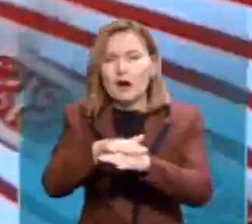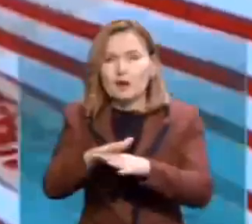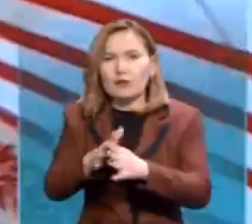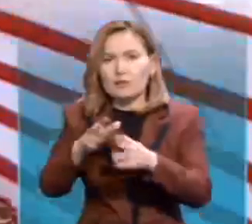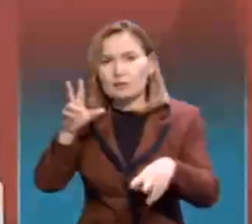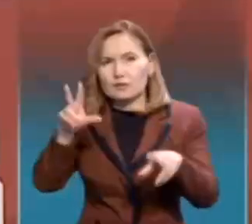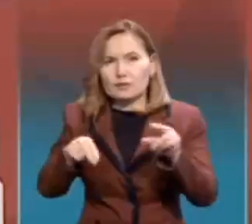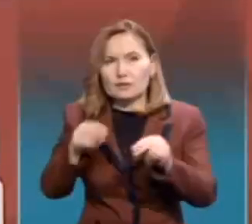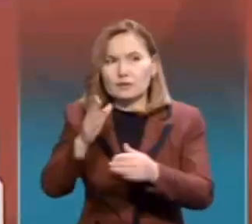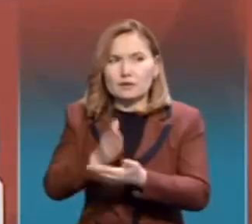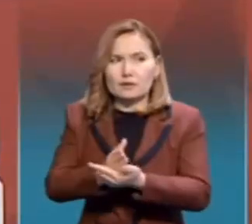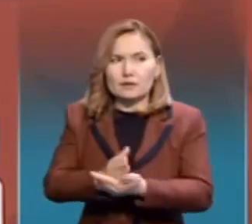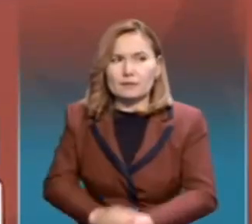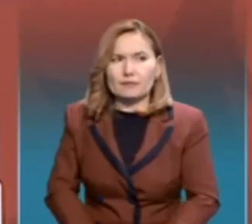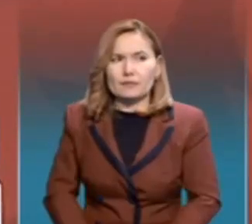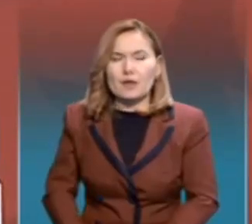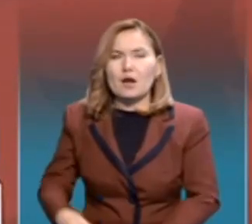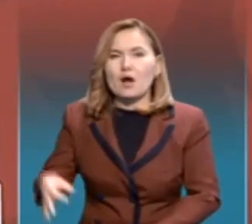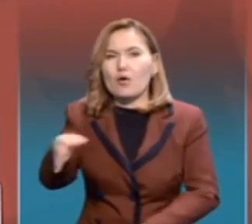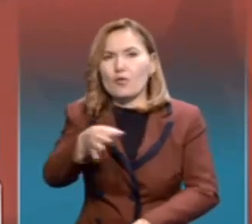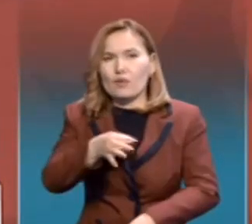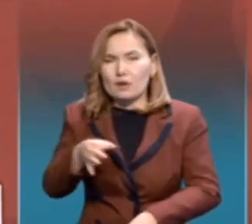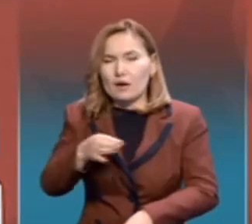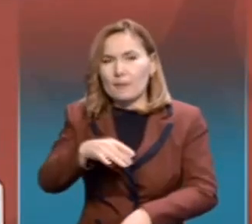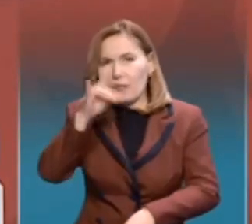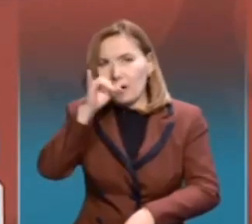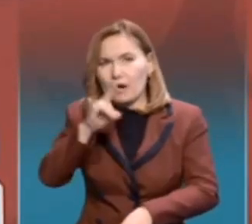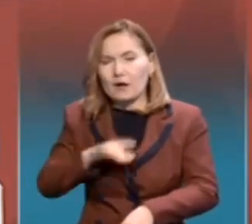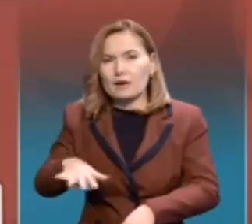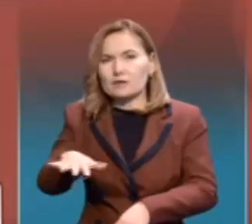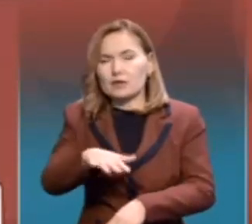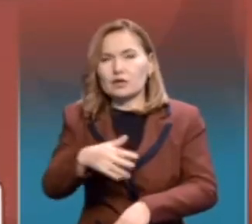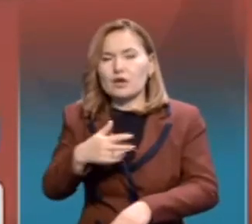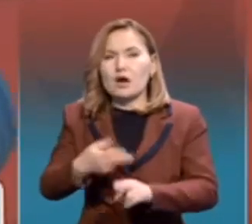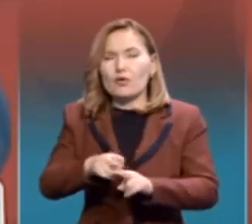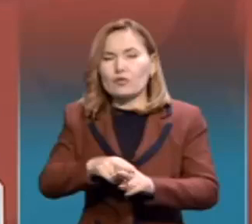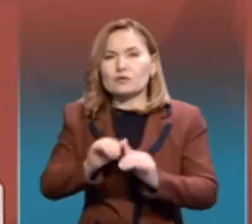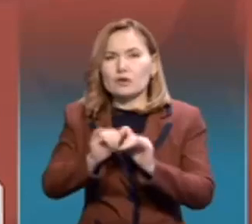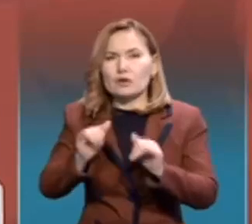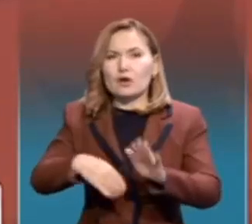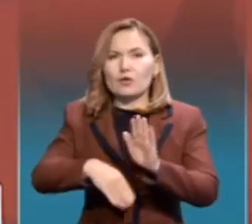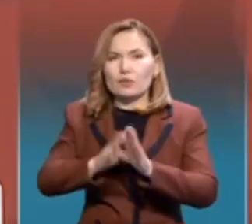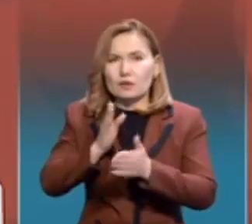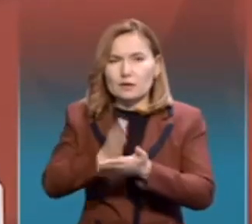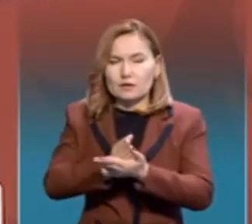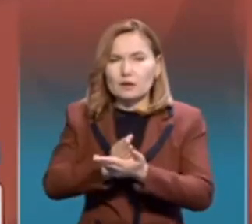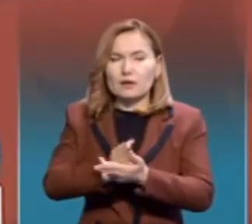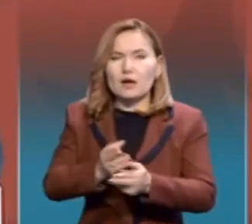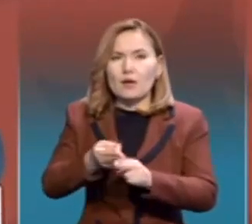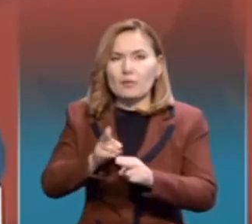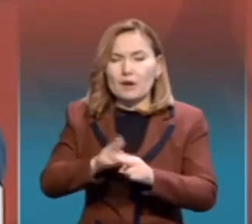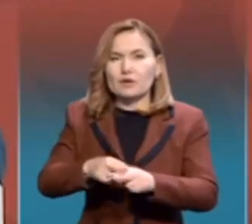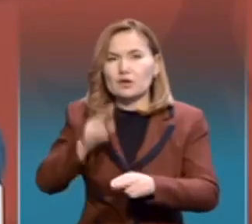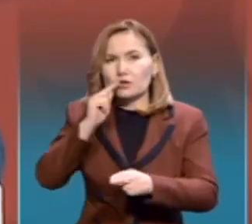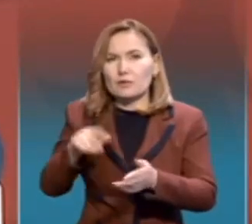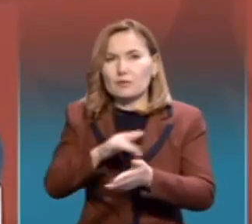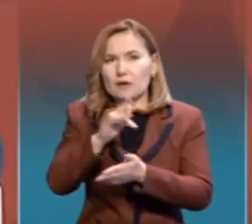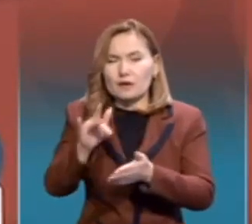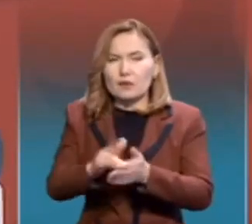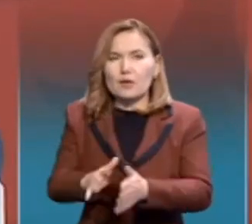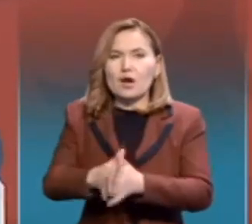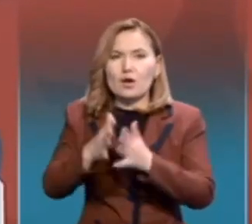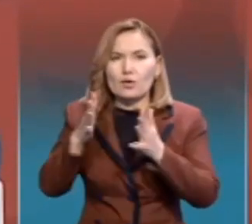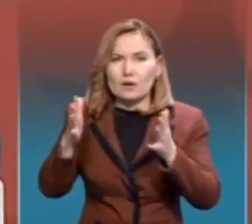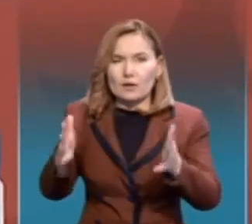үміті мол. Жалпы өңірлік өнімімізде 3 триллионнан аса бастады. Бұл не дегеніміз? Бұл Шымкент қаласы